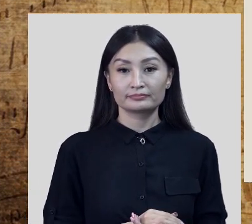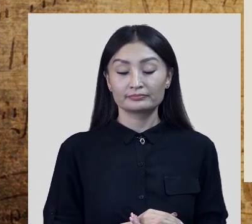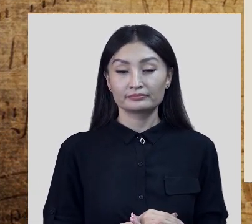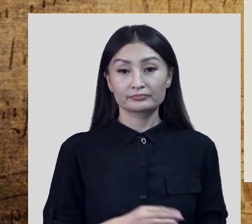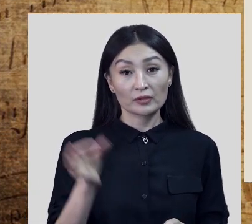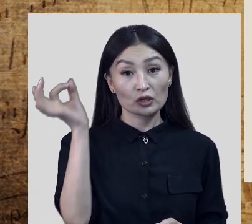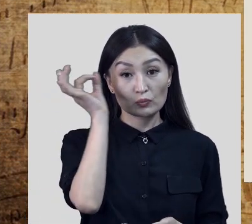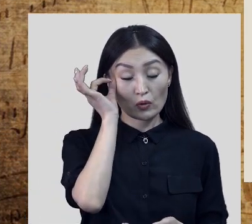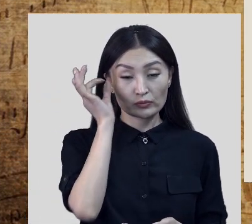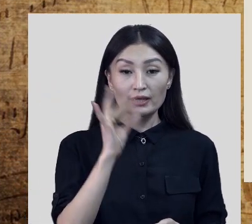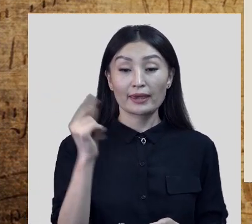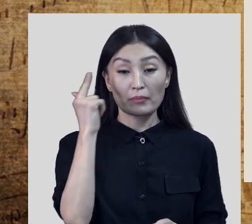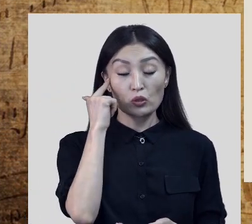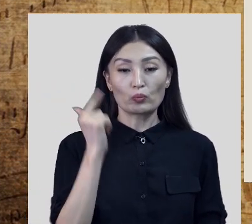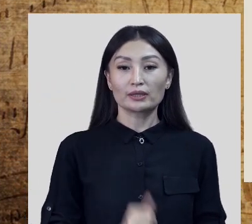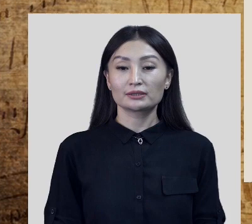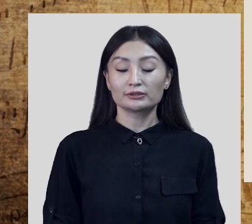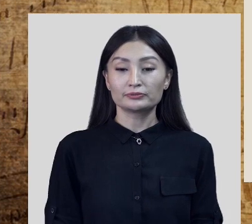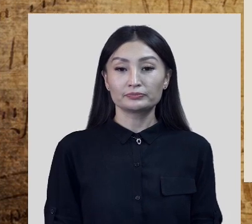вспомните и подумайте